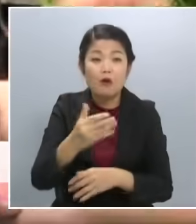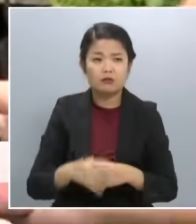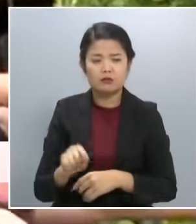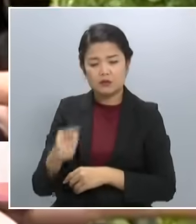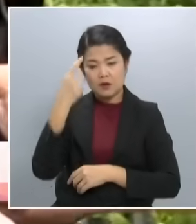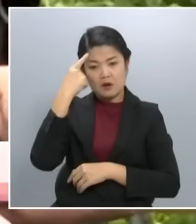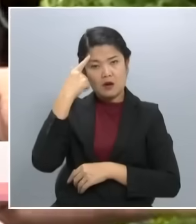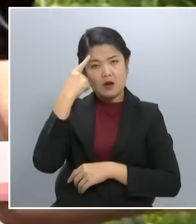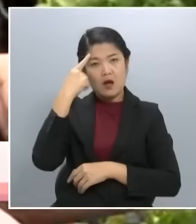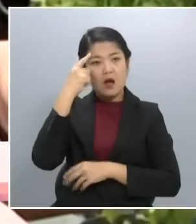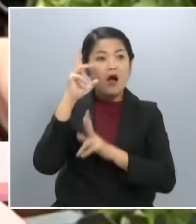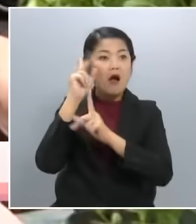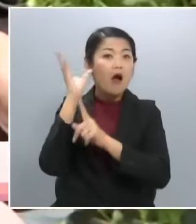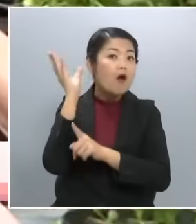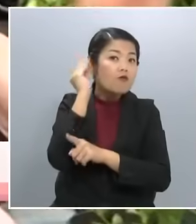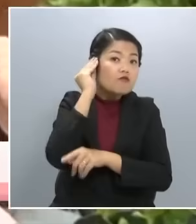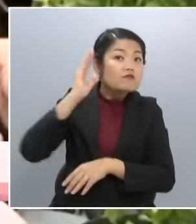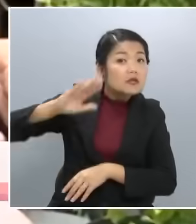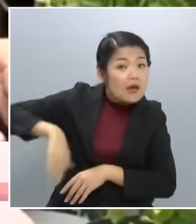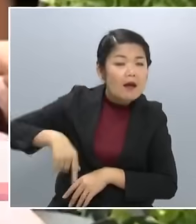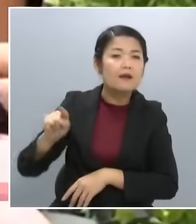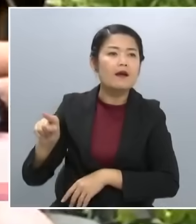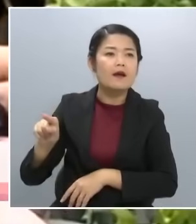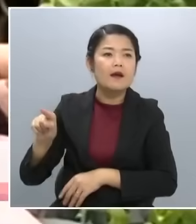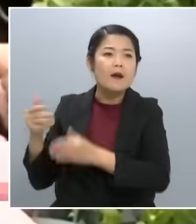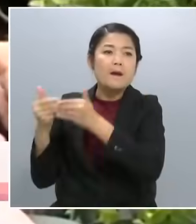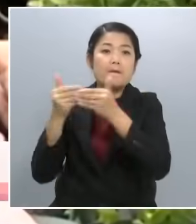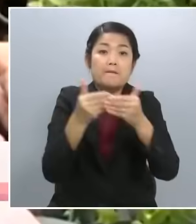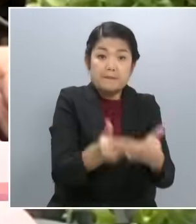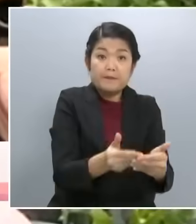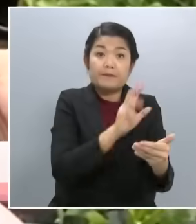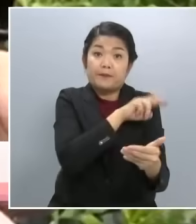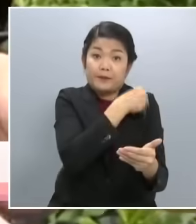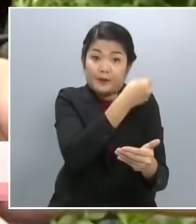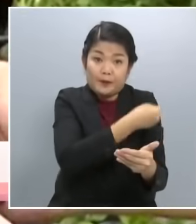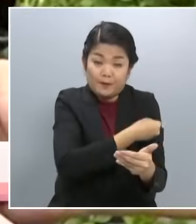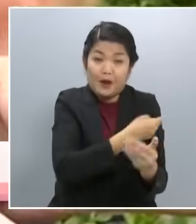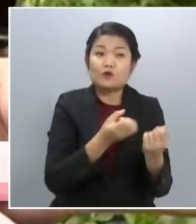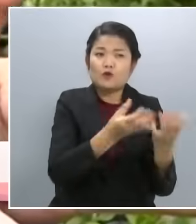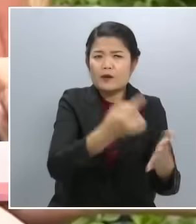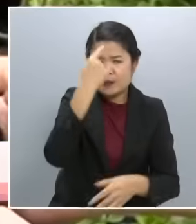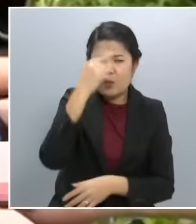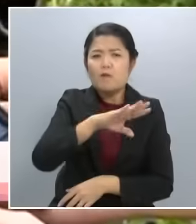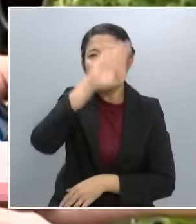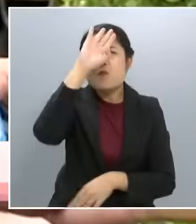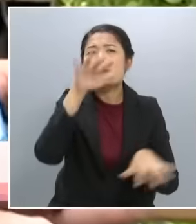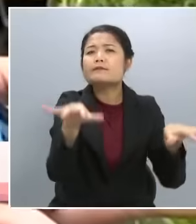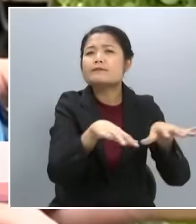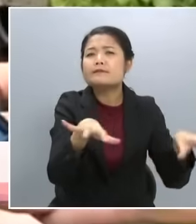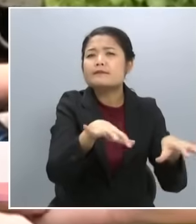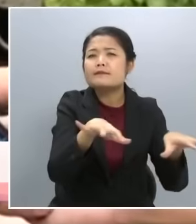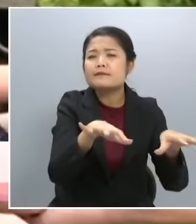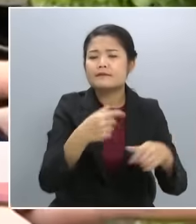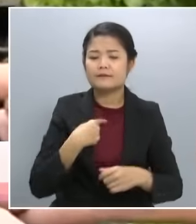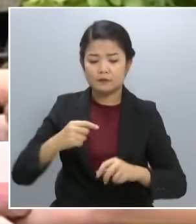เองเนี่ยก็มาทราบข่าวตอนที่โบ้เนี่ยมันพาแพรวเนี่ยไปหาหมอที่โรงพยาบาลตอนนั้นเนี่ยคิดว่าแพรวมันป่วยเฉยๆส่วนตัว